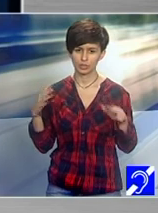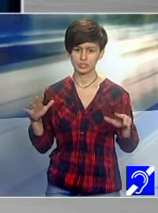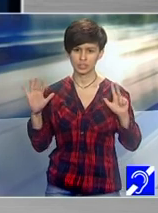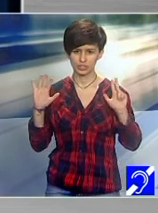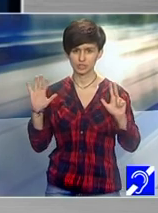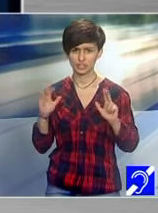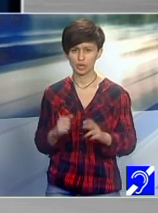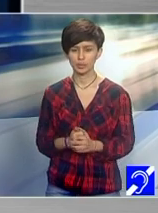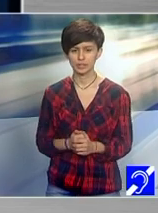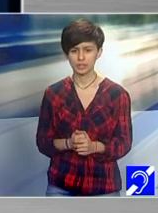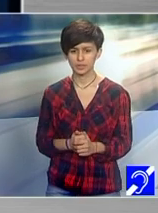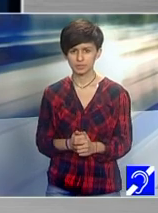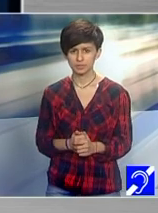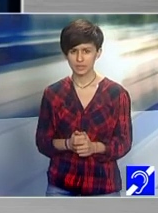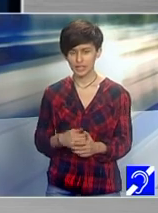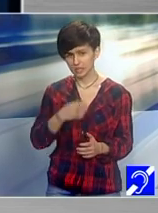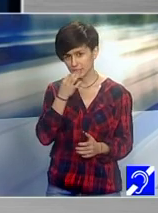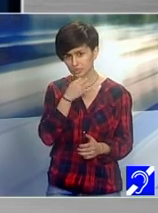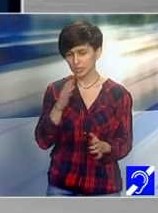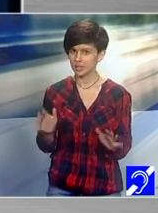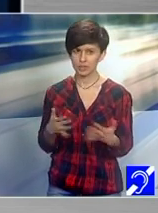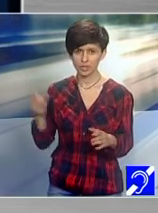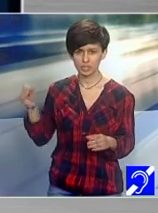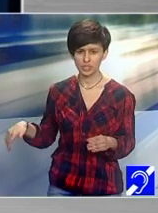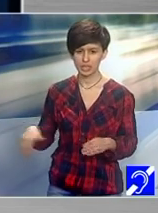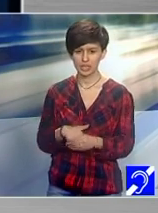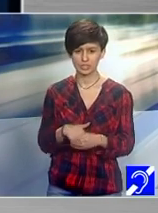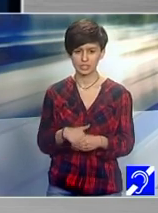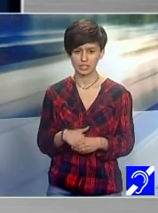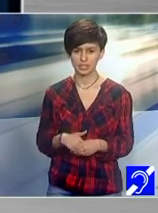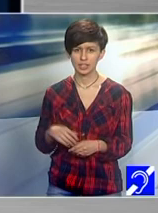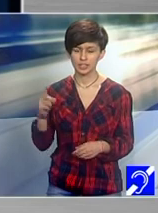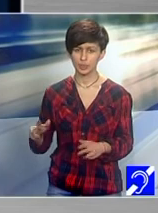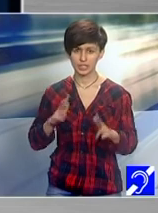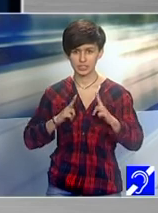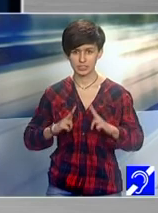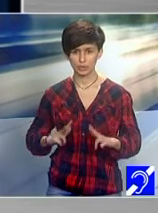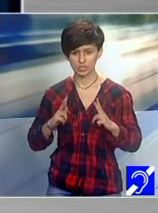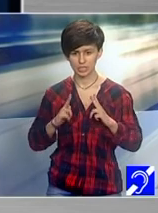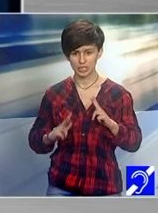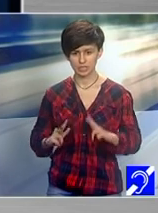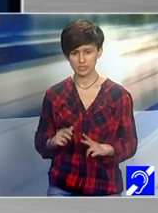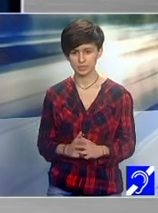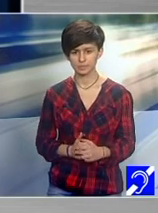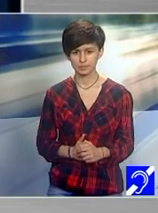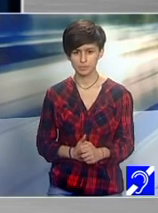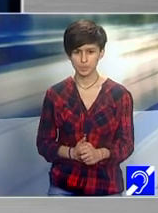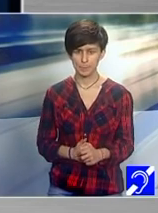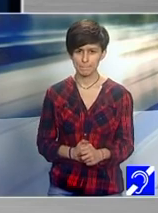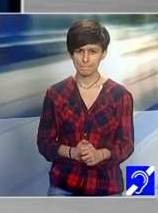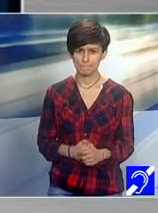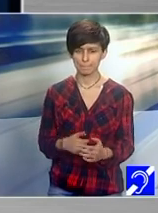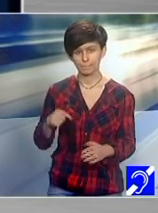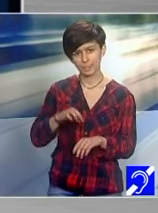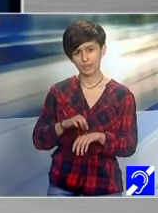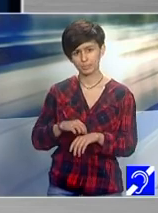ore, obligator trebuie să meargă să se odihnească. Ce face un medic după o gardă de 24 de ore? Merge la patul bolnavului sau în sala de operații. De ce? Pentru